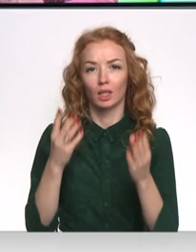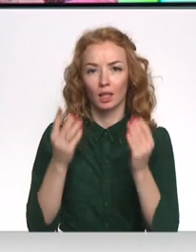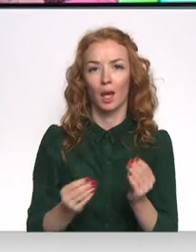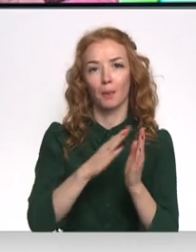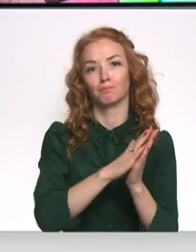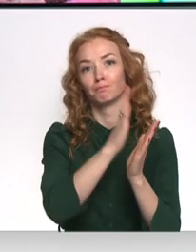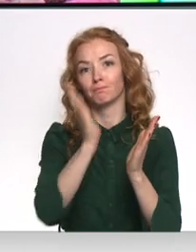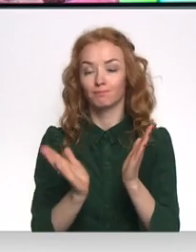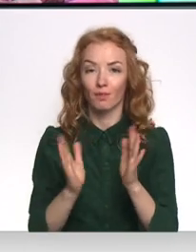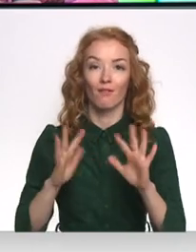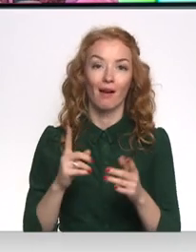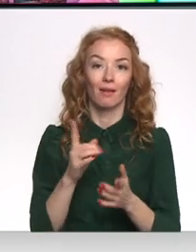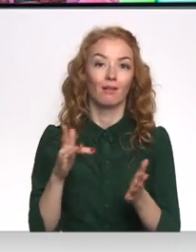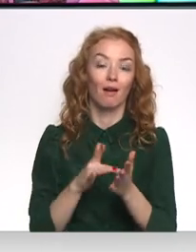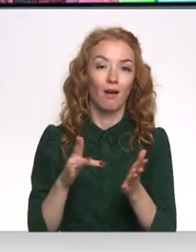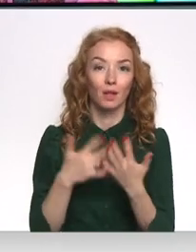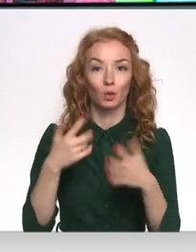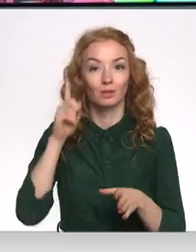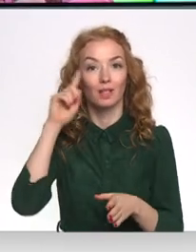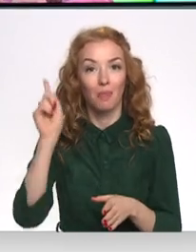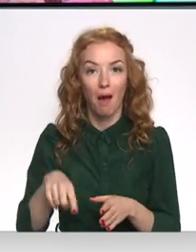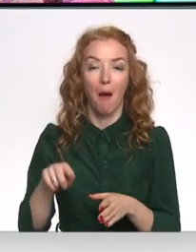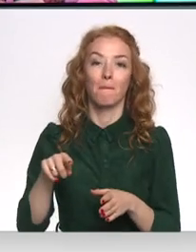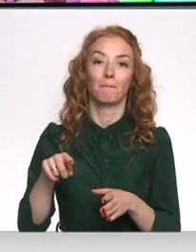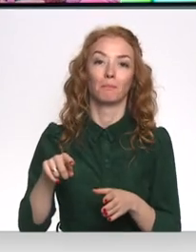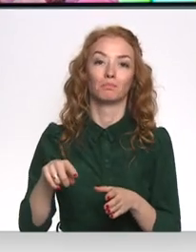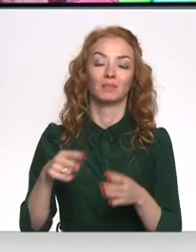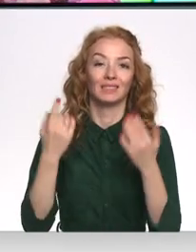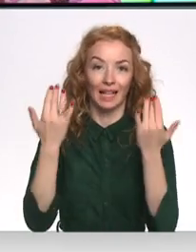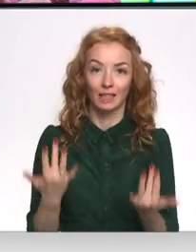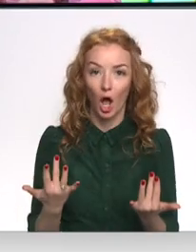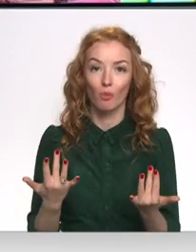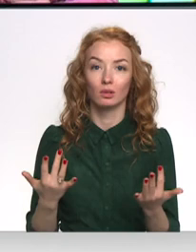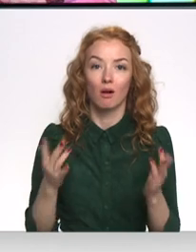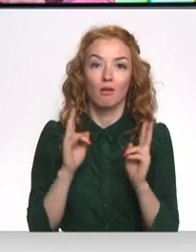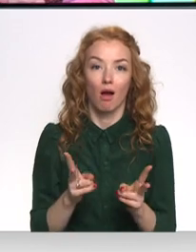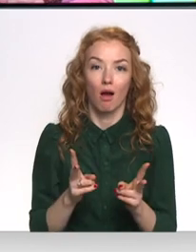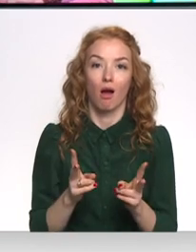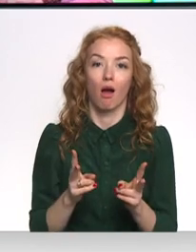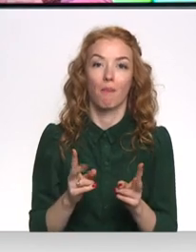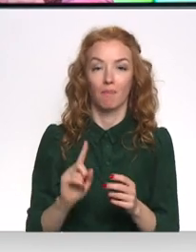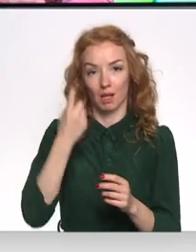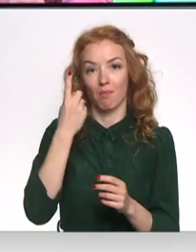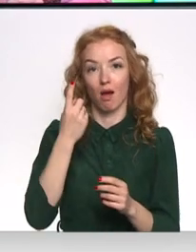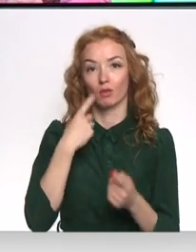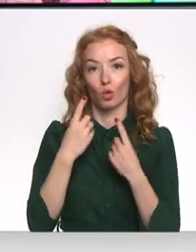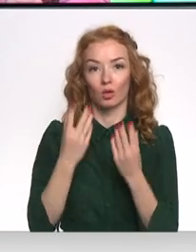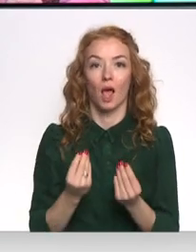aizritējušas tajās, un vai jau ir kādas zināmas, zināmas secinājumi par to, kā tās ir noritējušas šajā pirmajā